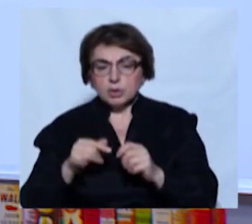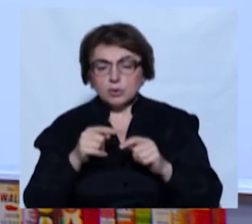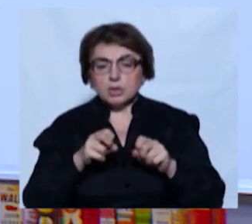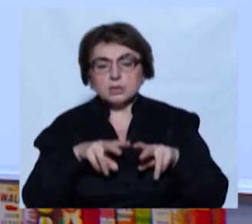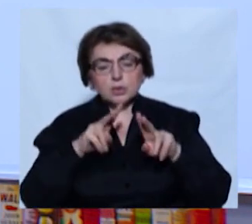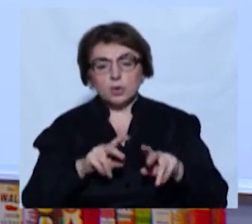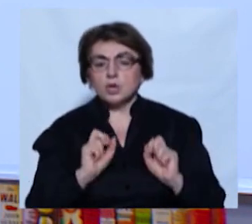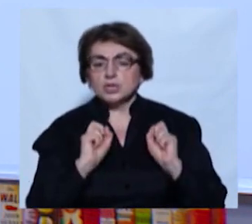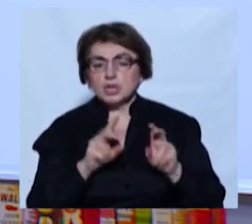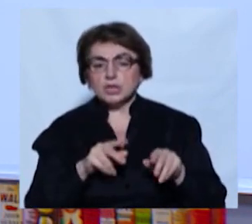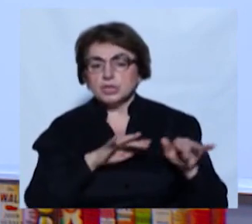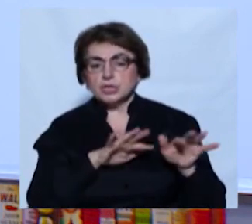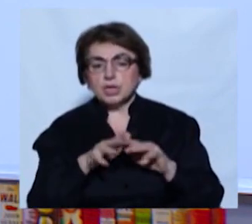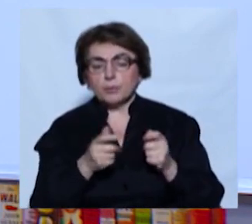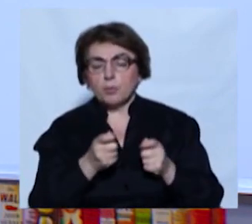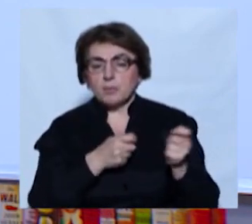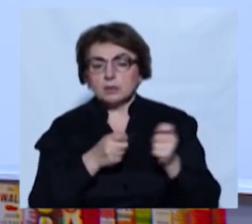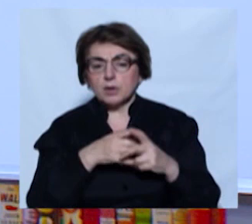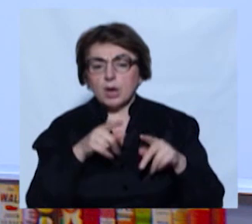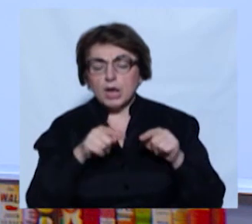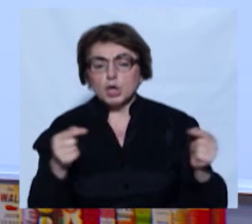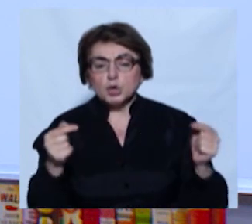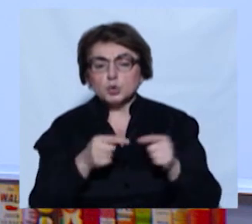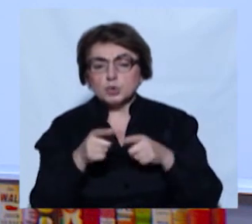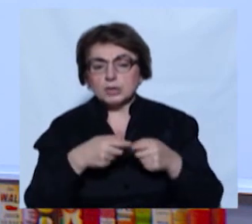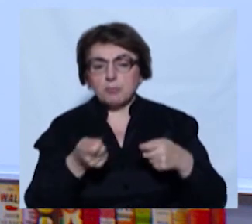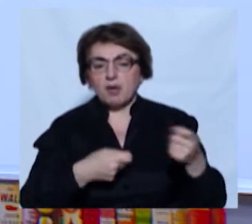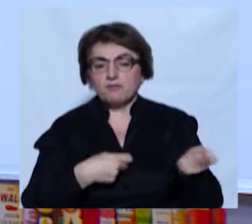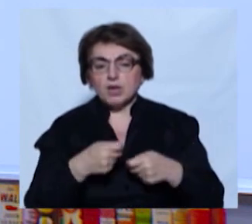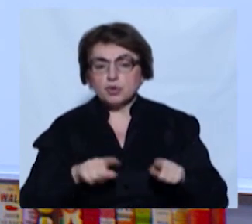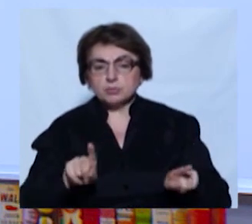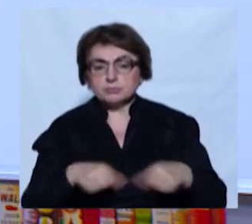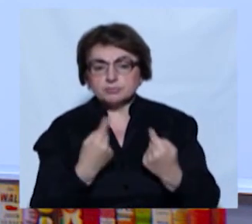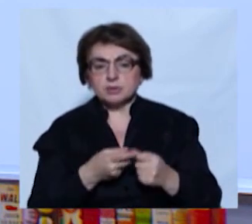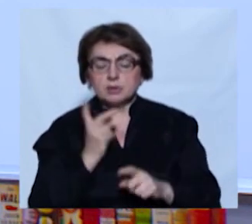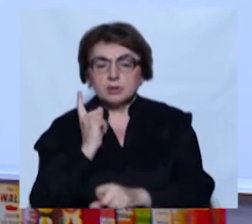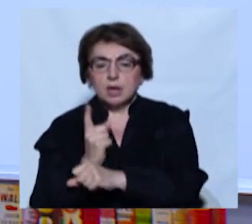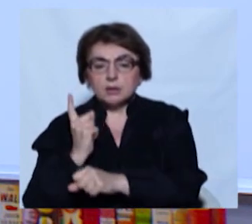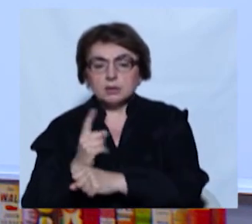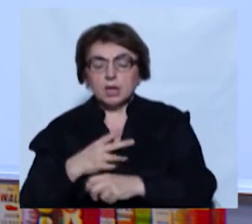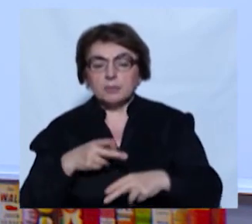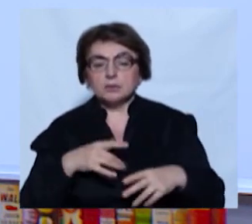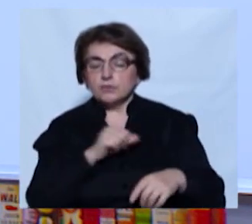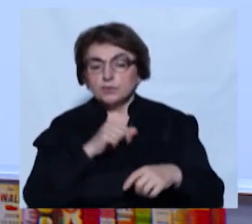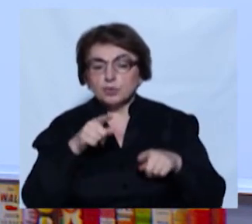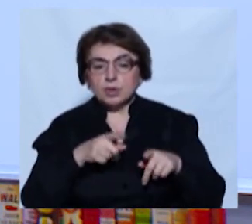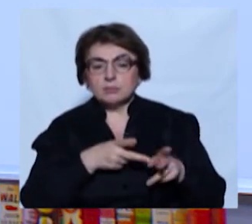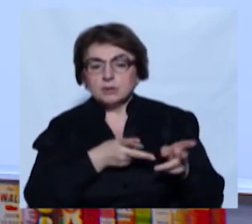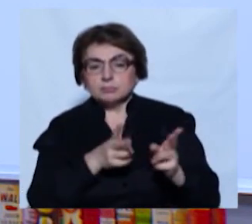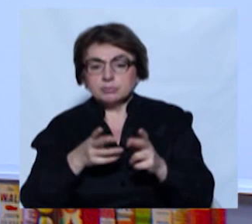ბრაკონიერული საქმიანობით იმართებოდა და თავისთავად სწორედ ამ ვაჭრობის აღმოფხვრამ თავისთავად შეამცირა ბრაკონიერობა